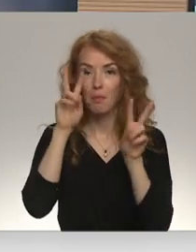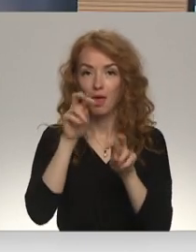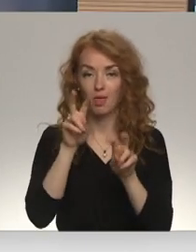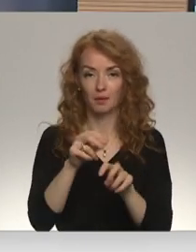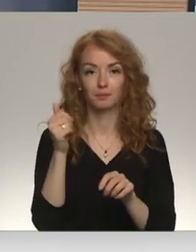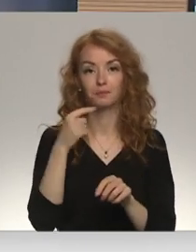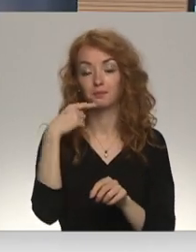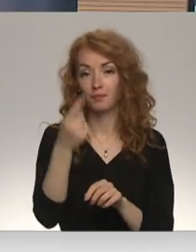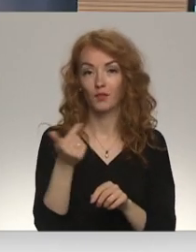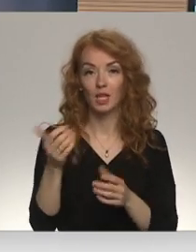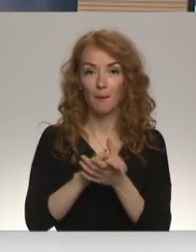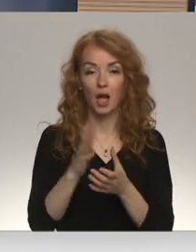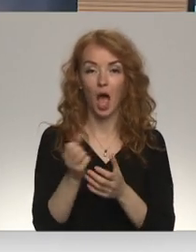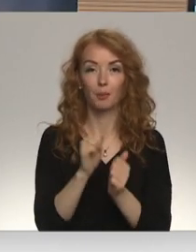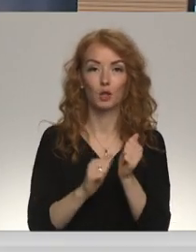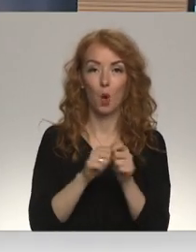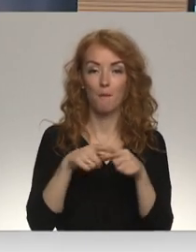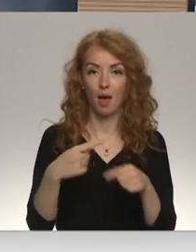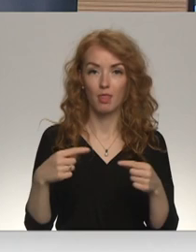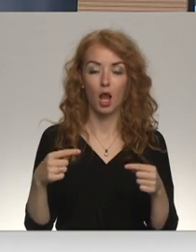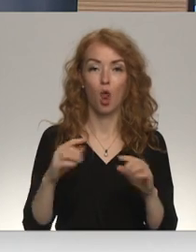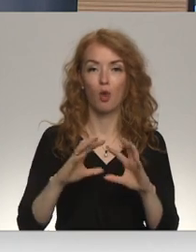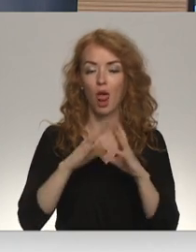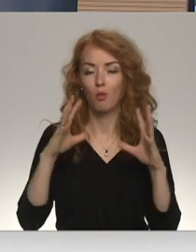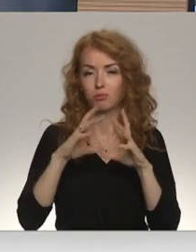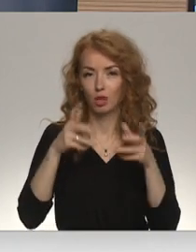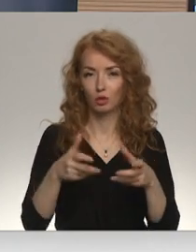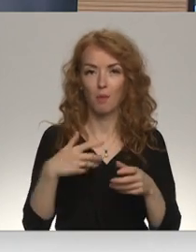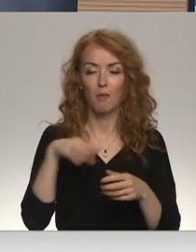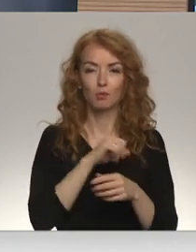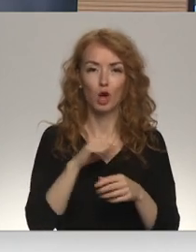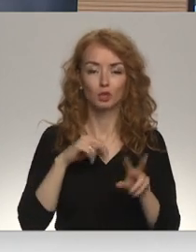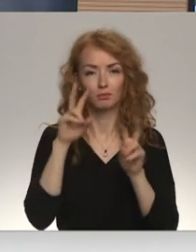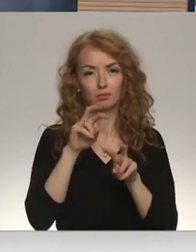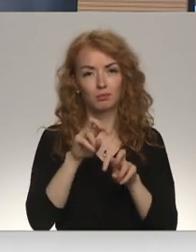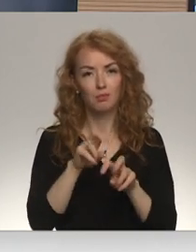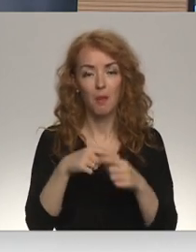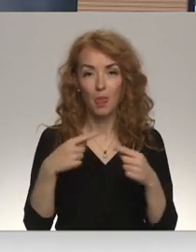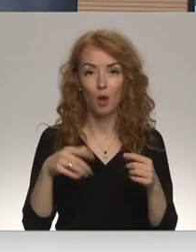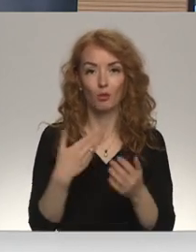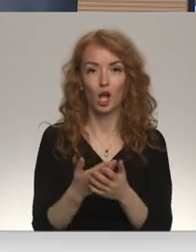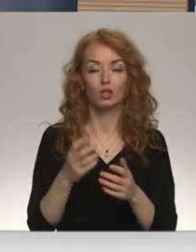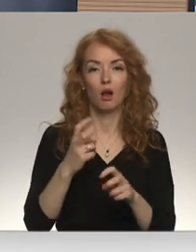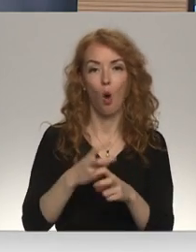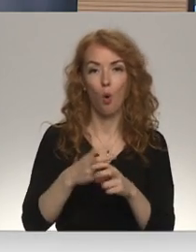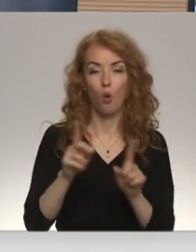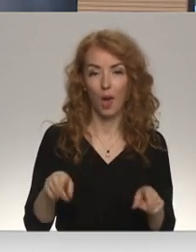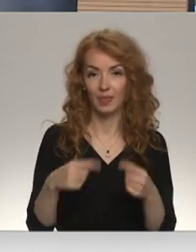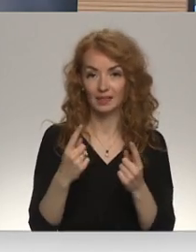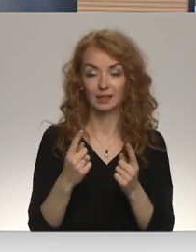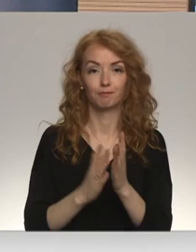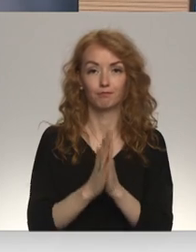ar biomateriālu plašo pasauli. Mēs paši projektā pētam dažādas biomateriālas kaulu attīstībai. Tāpat arī mūsu Vācijas partneris to dar,